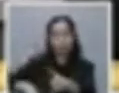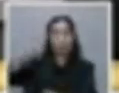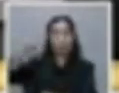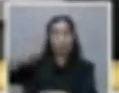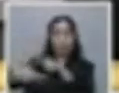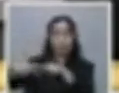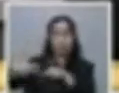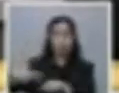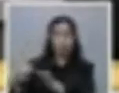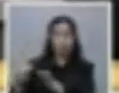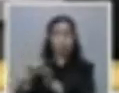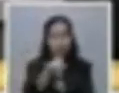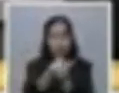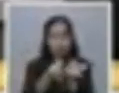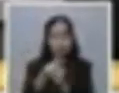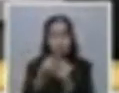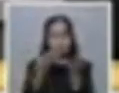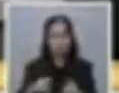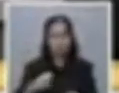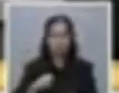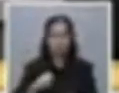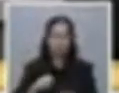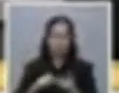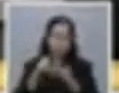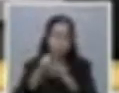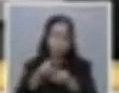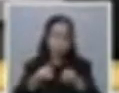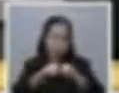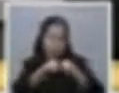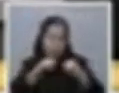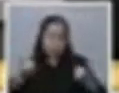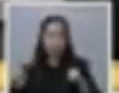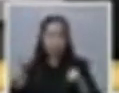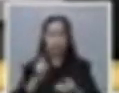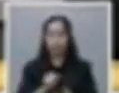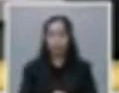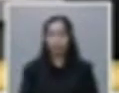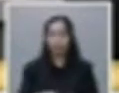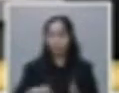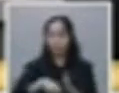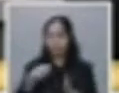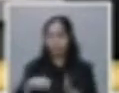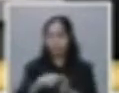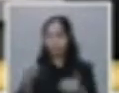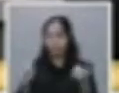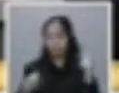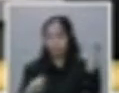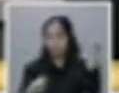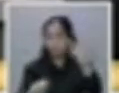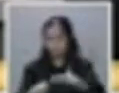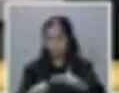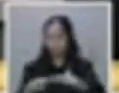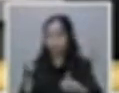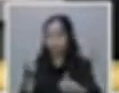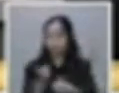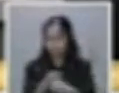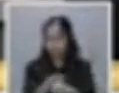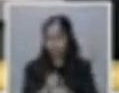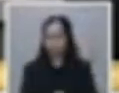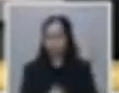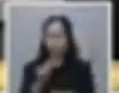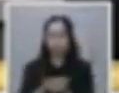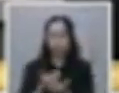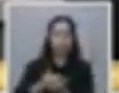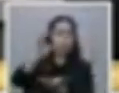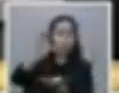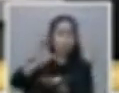แล้วผมจะเพียงแต่ขยายความเพิ่มเติมเหตุผลเรื่องที่1ครับเม็ดเงินตั้งไว้ 3.2 ล้านล้